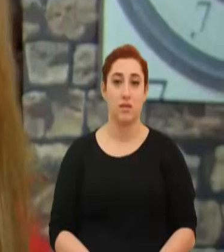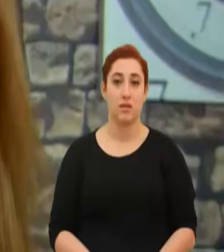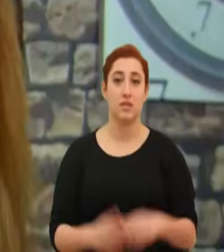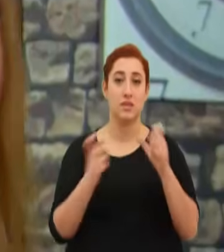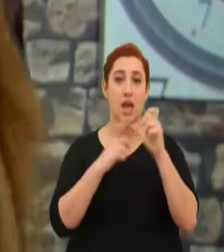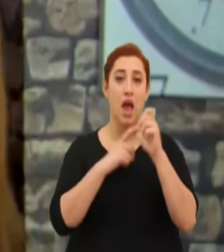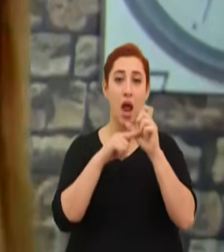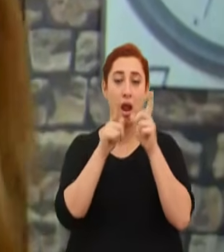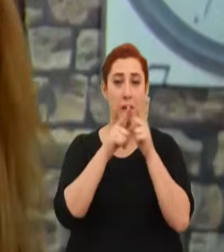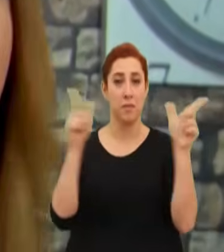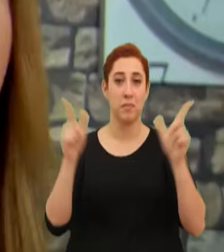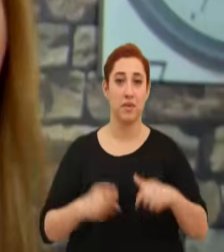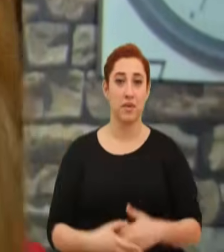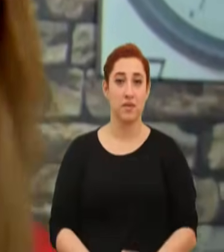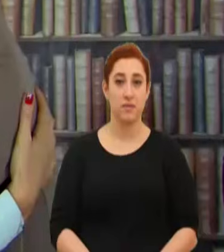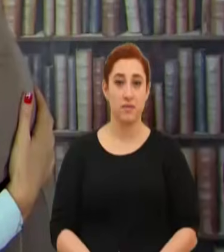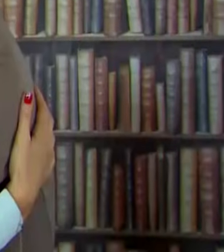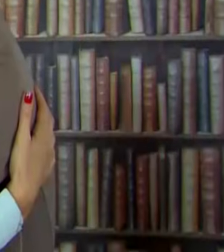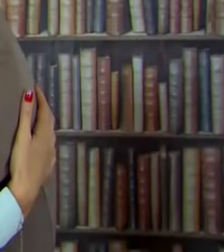tedirginlikle. Sarp işte!